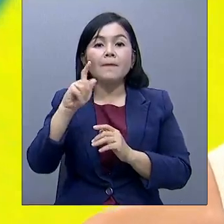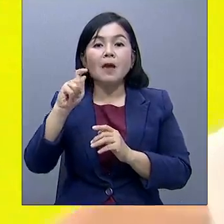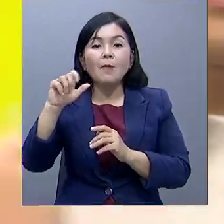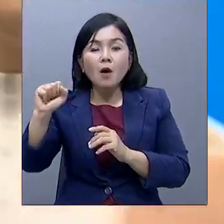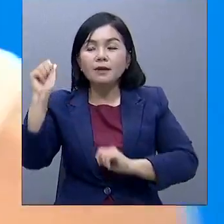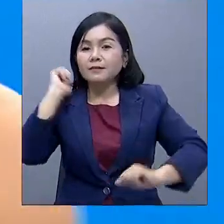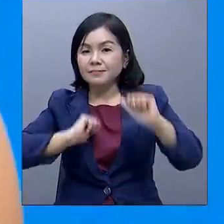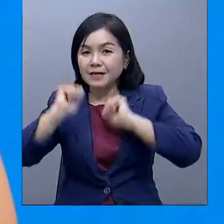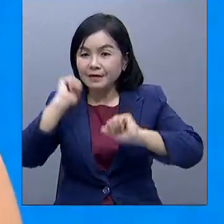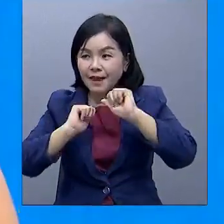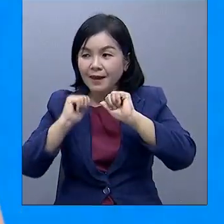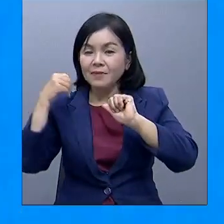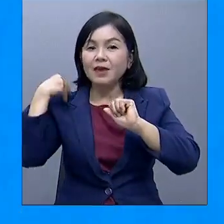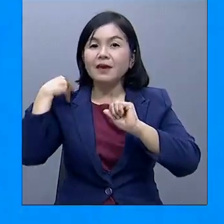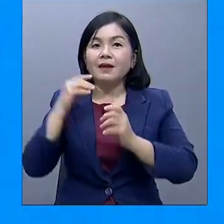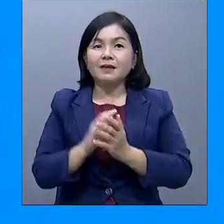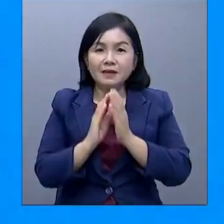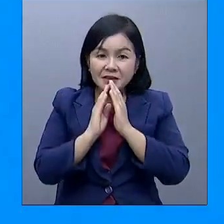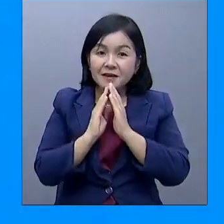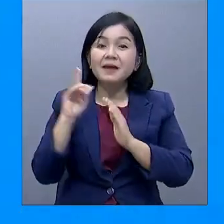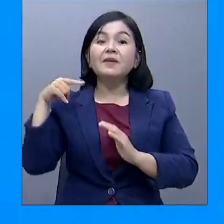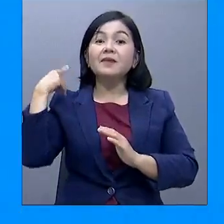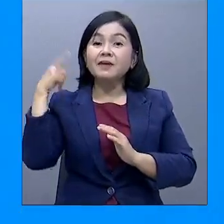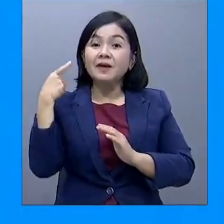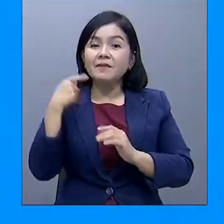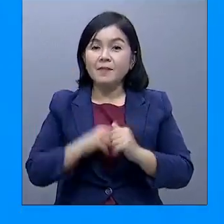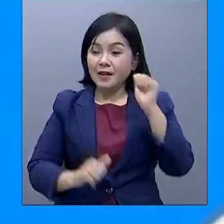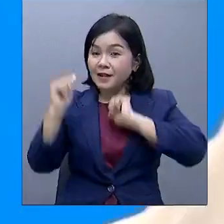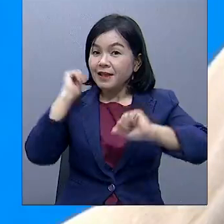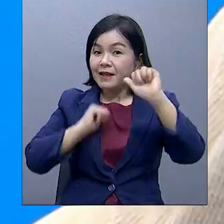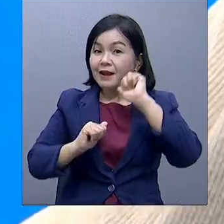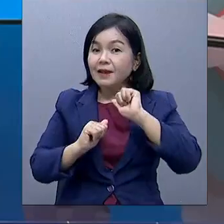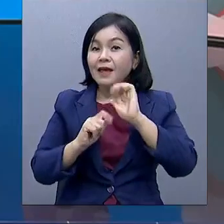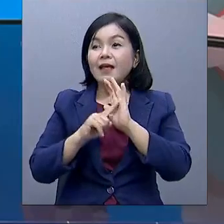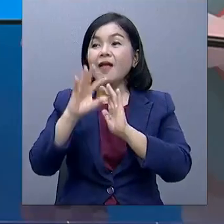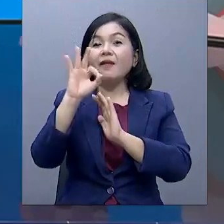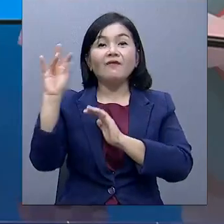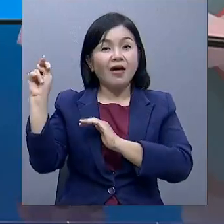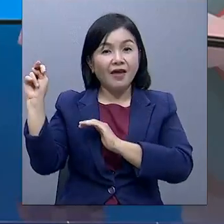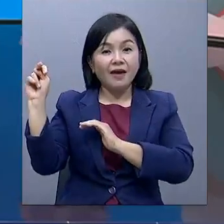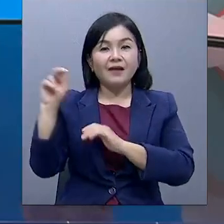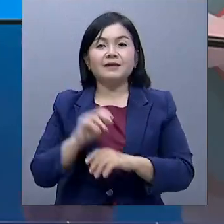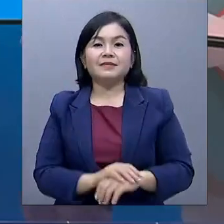านครับผม สวัสดีค่ะเดียริสดอลรับบทเป็นแฟน ไม่อยาก ไป ได ้ไม่อยาก